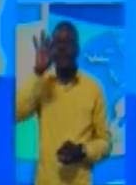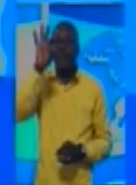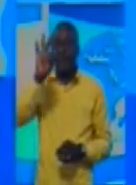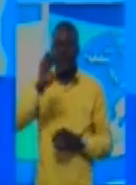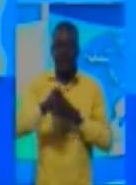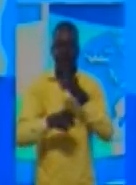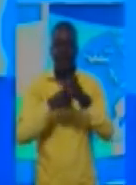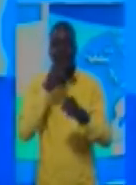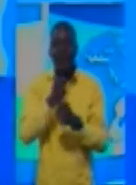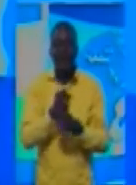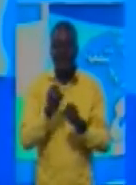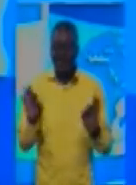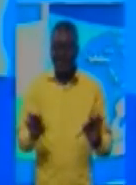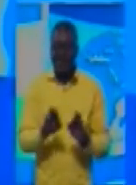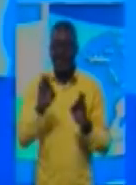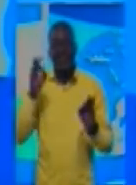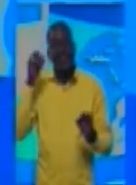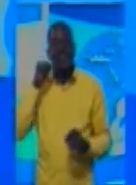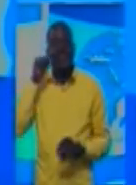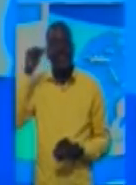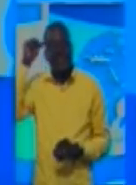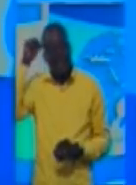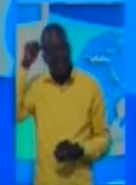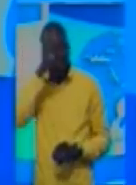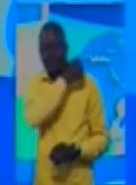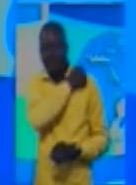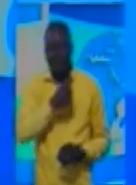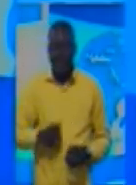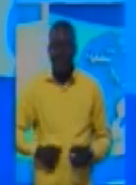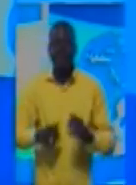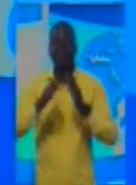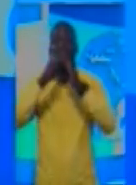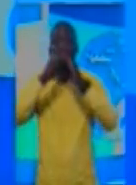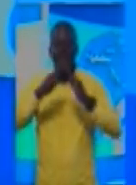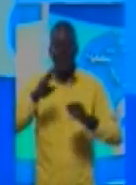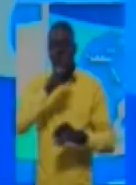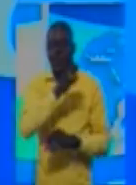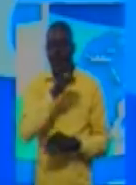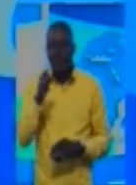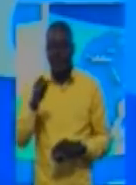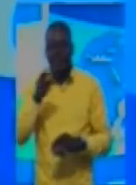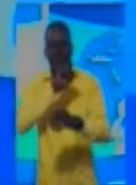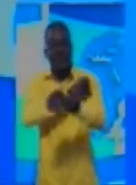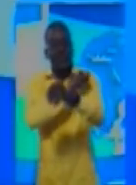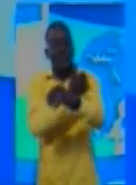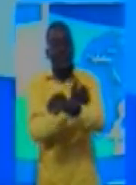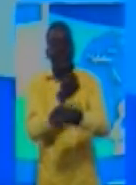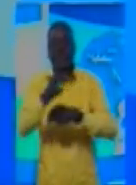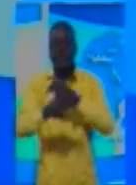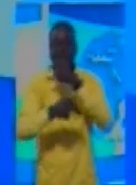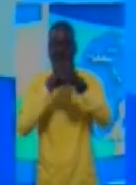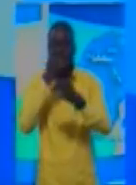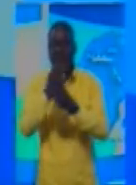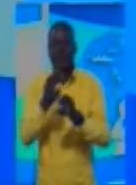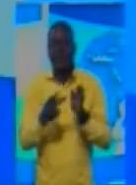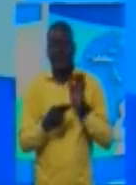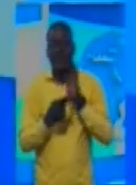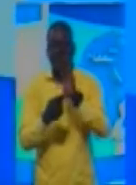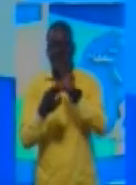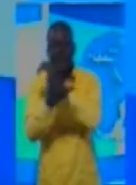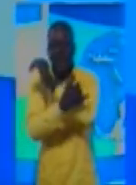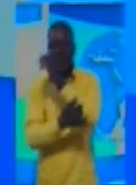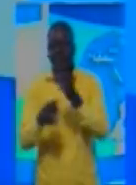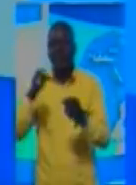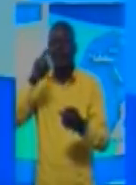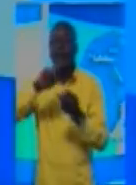est célébré hier à Ouagadougou par l'ambassadeur du Royaume au Burkina Faso, autorité nationale, représentant des pays amis